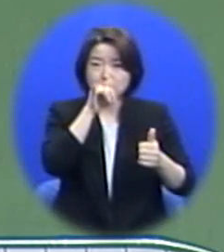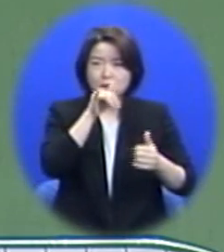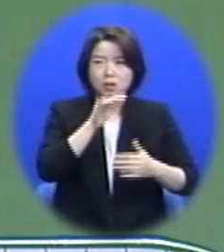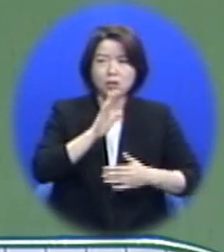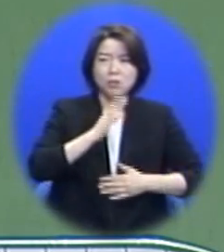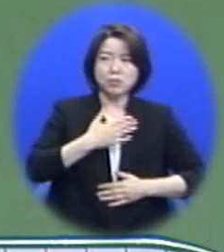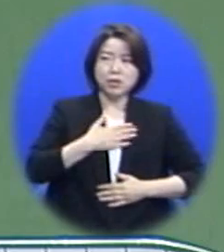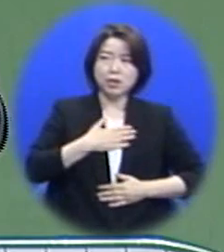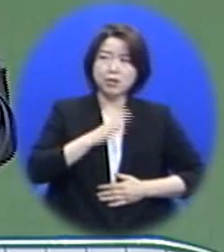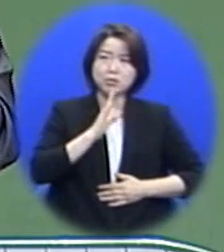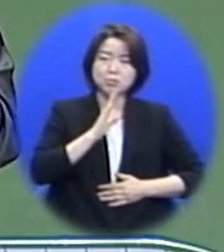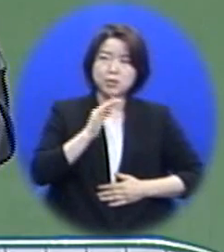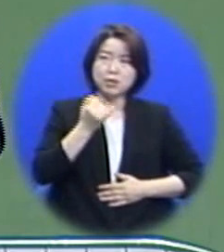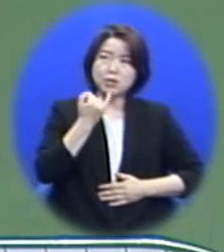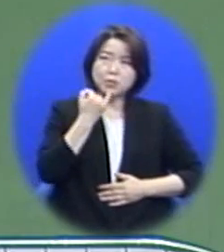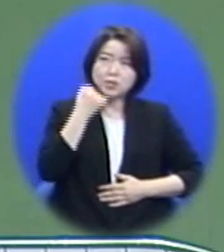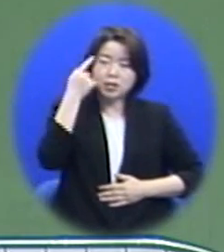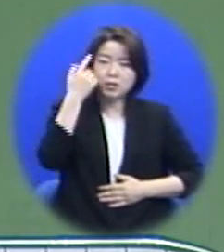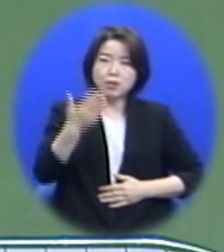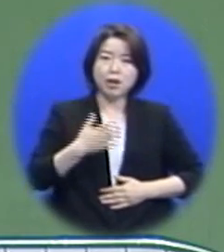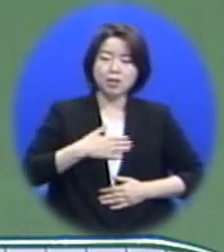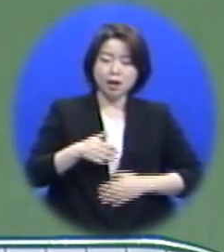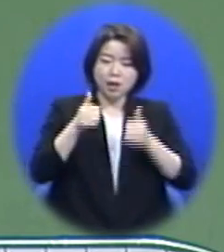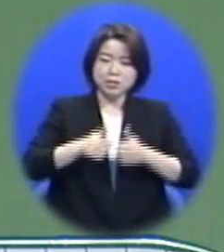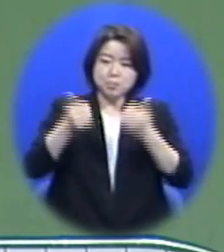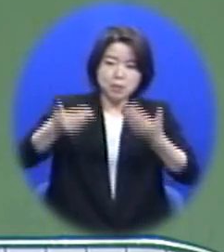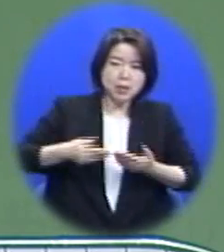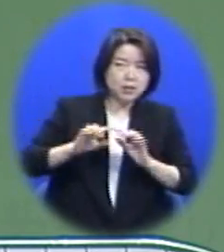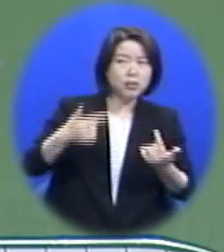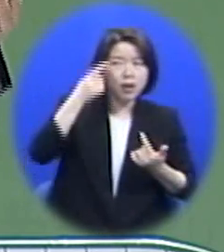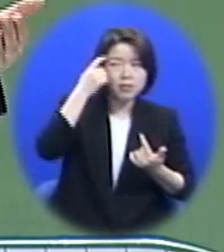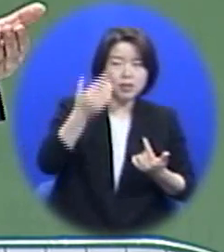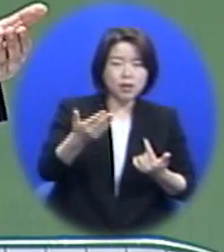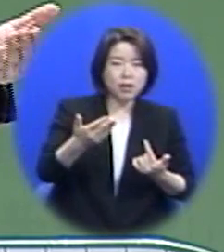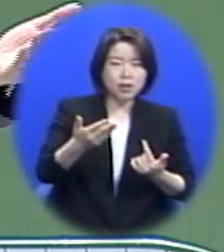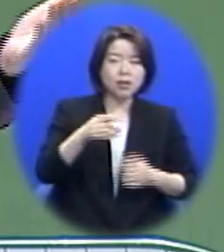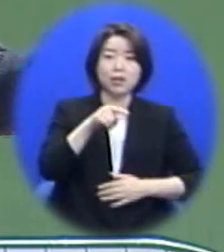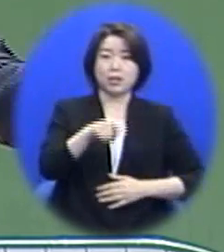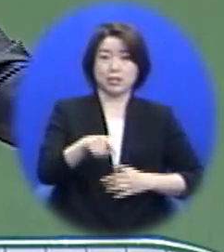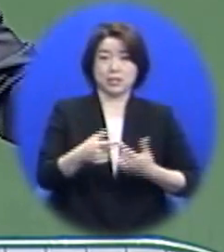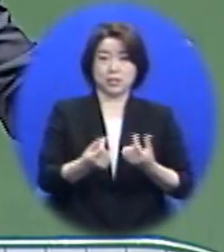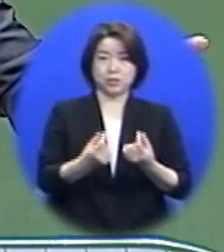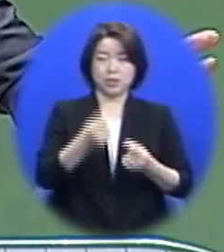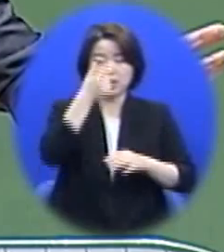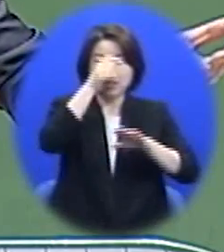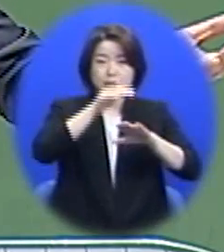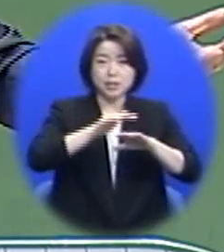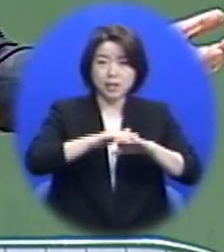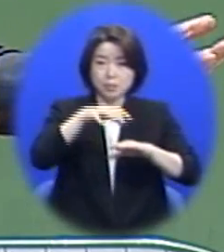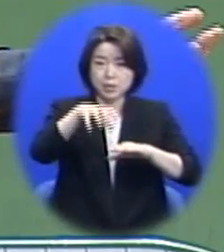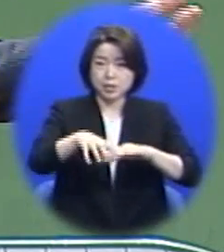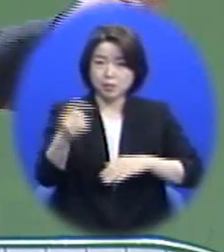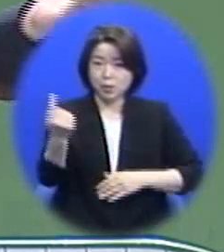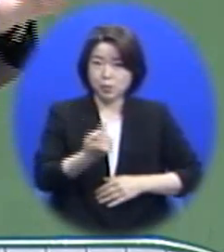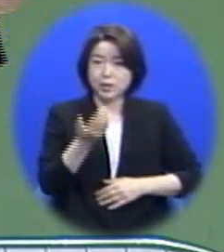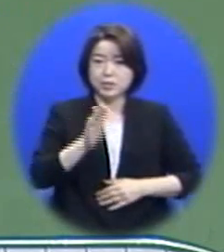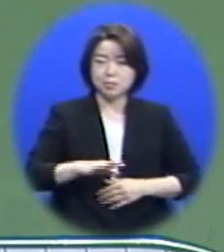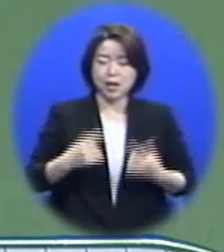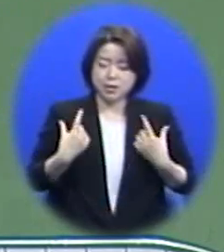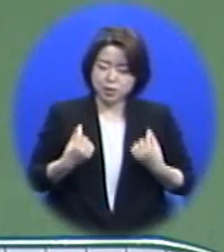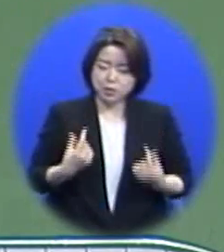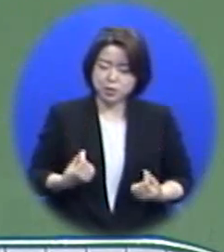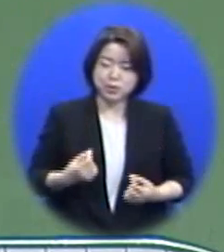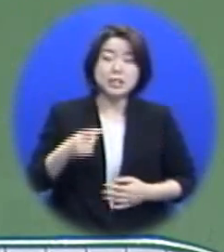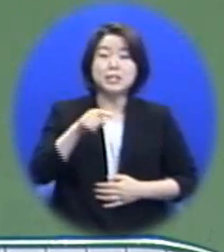괜찮을까 혹시 내가 심판받지 않을까 오늘 이렇게 예배 자리에 나오셨지만 여전히 그런 생각하고